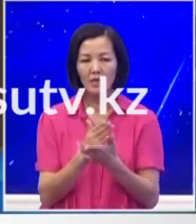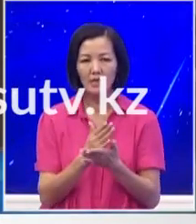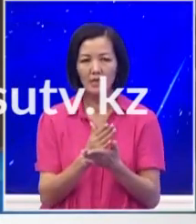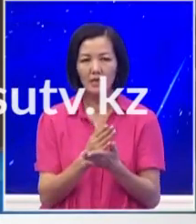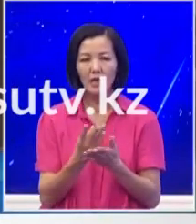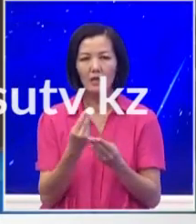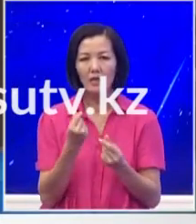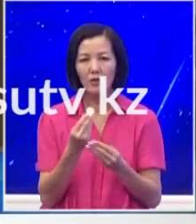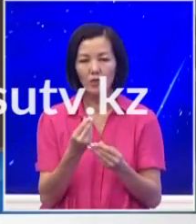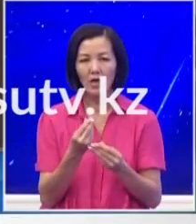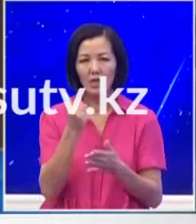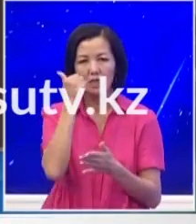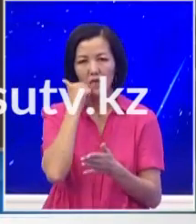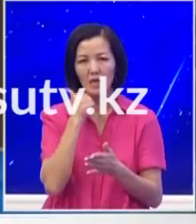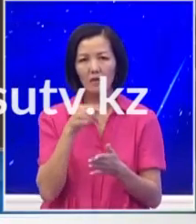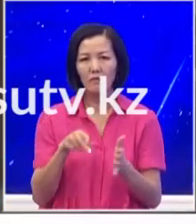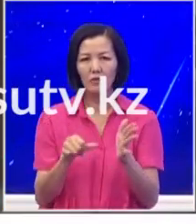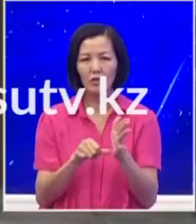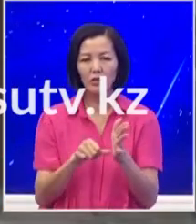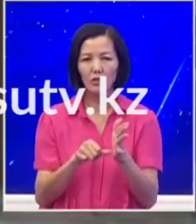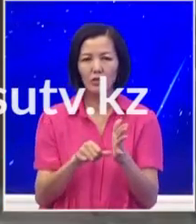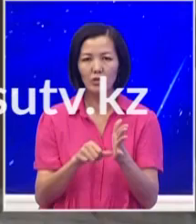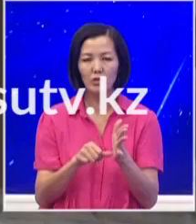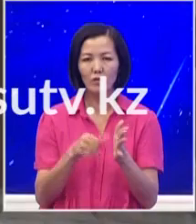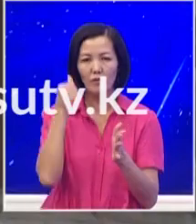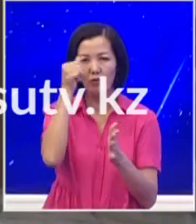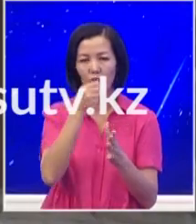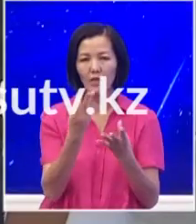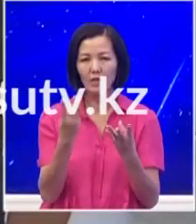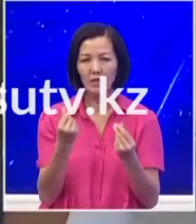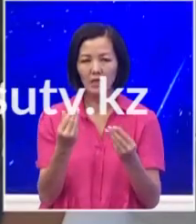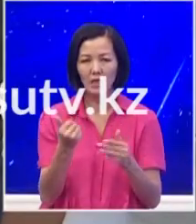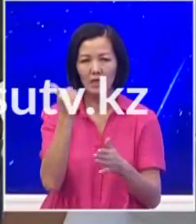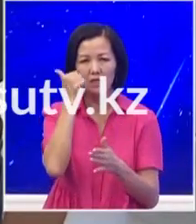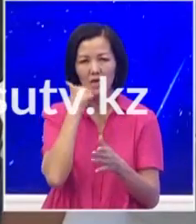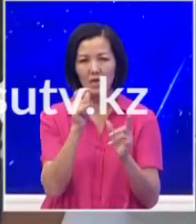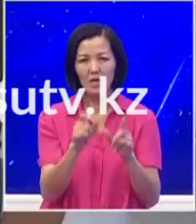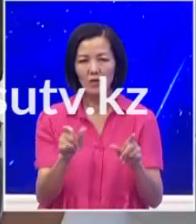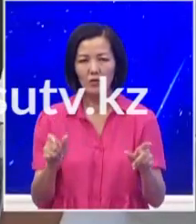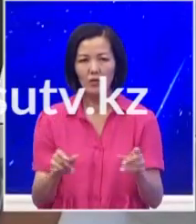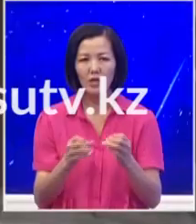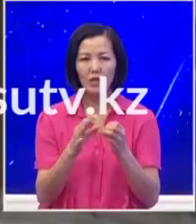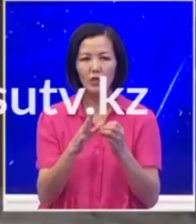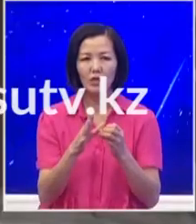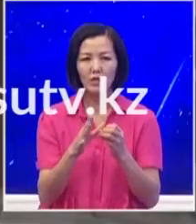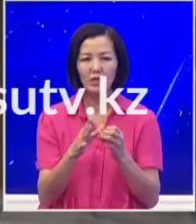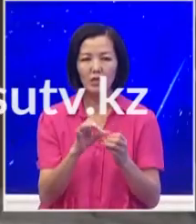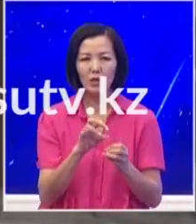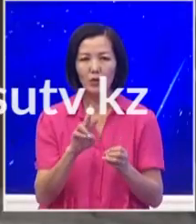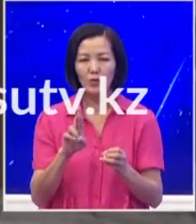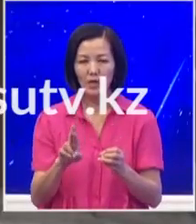на руках образцы 2006 года. Как правило, это пожилые люди. 14